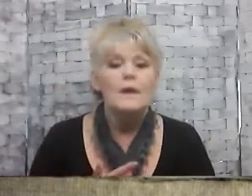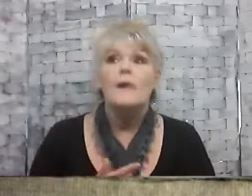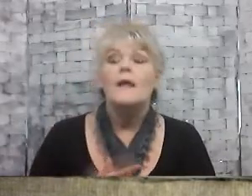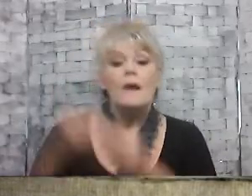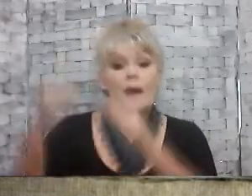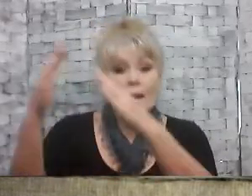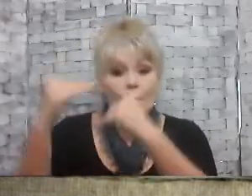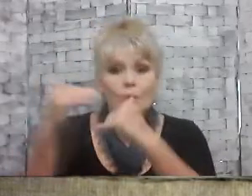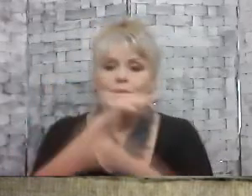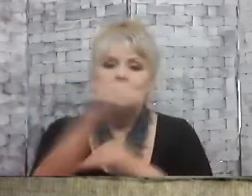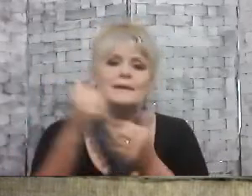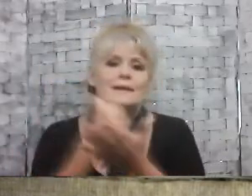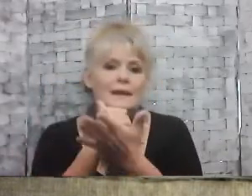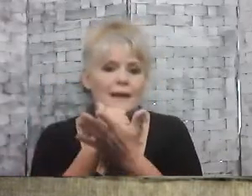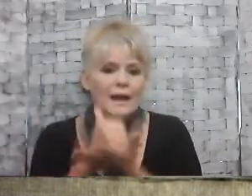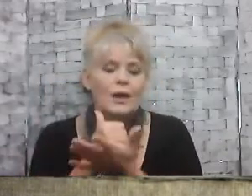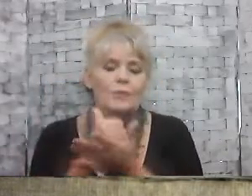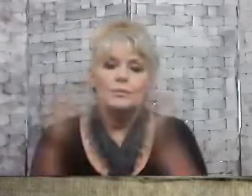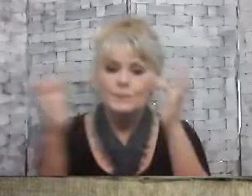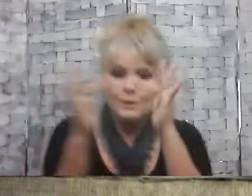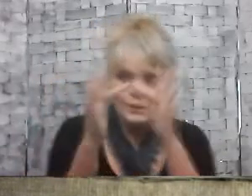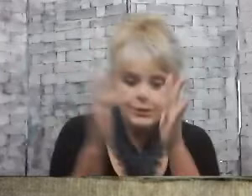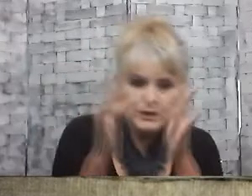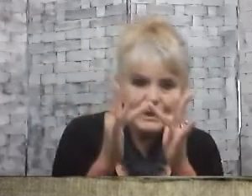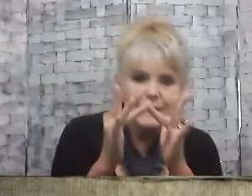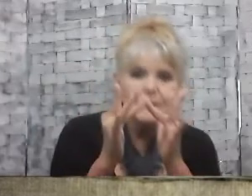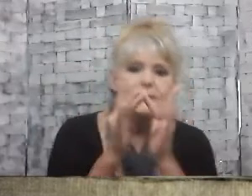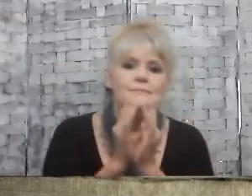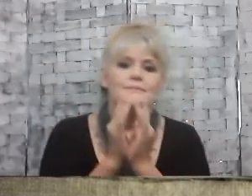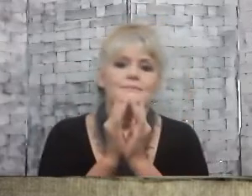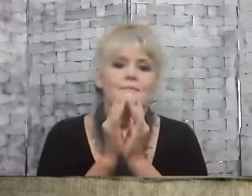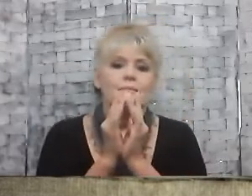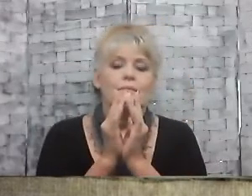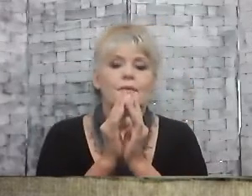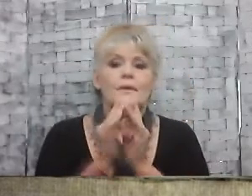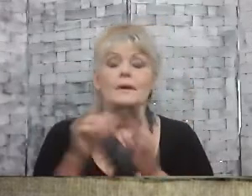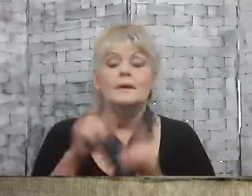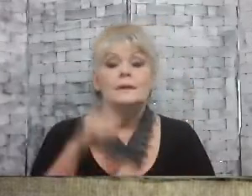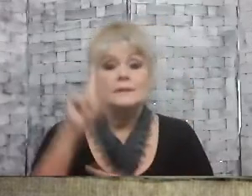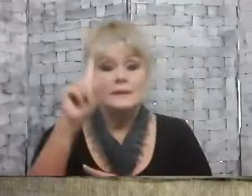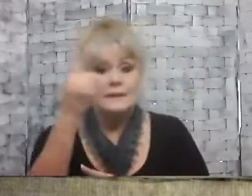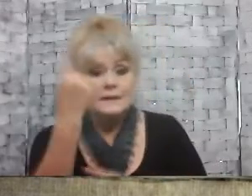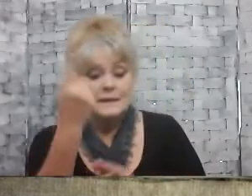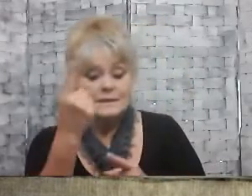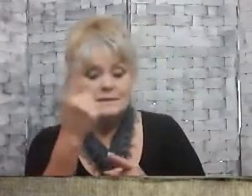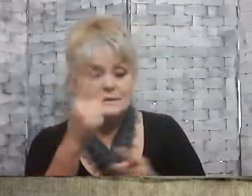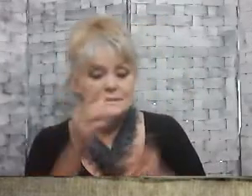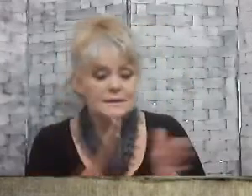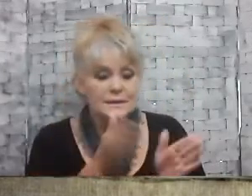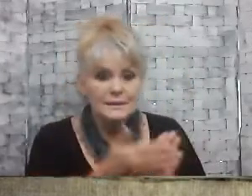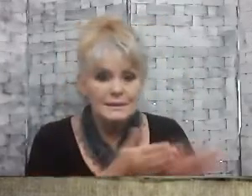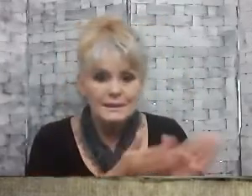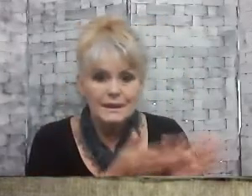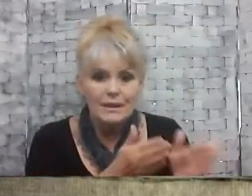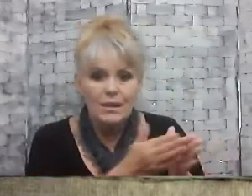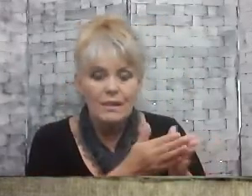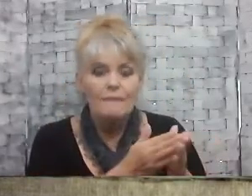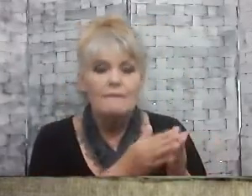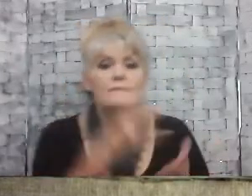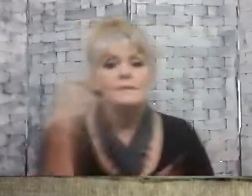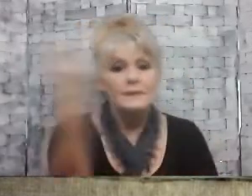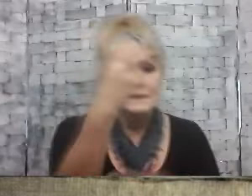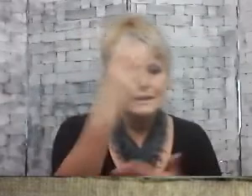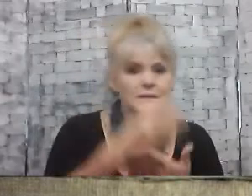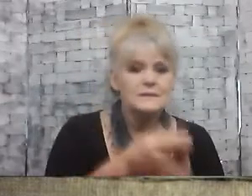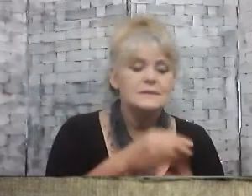dat jy jou gehelp om te connect met die story van Jesus. In die eerste deel van ons online reis gaan ons altyd die story beter leer ken